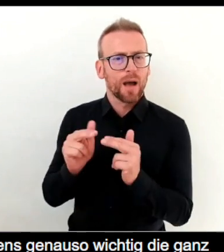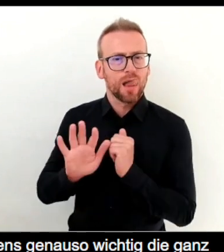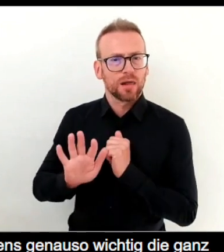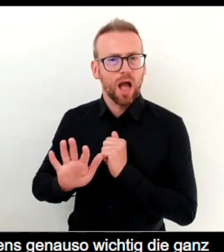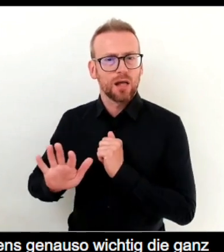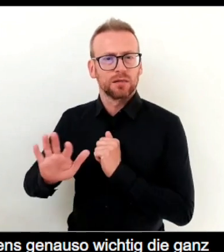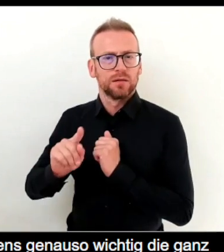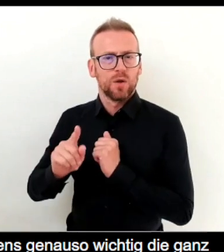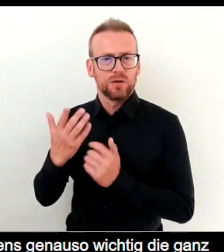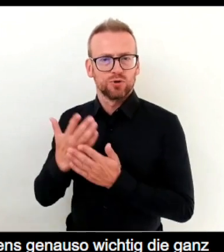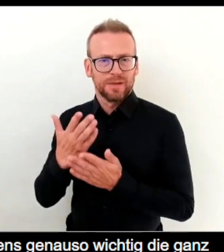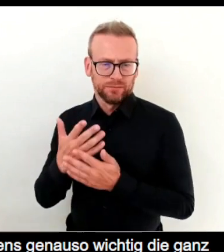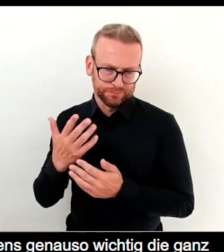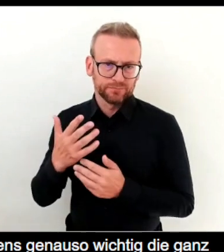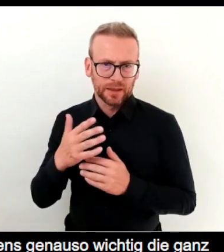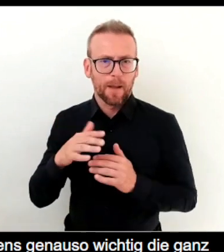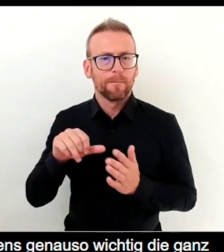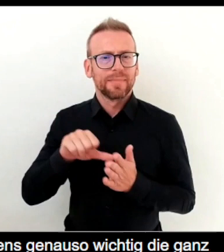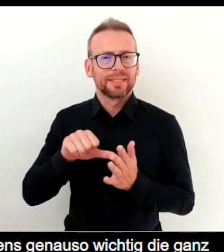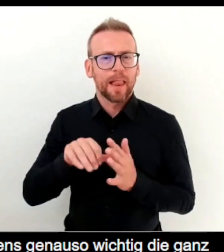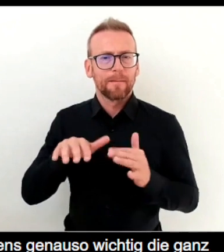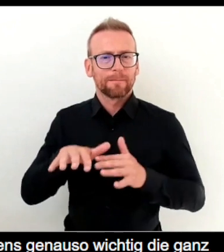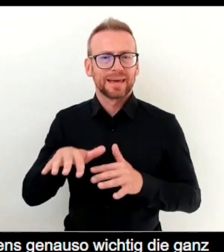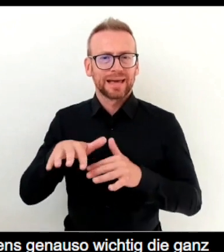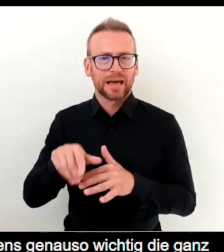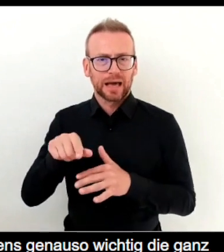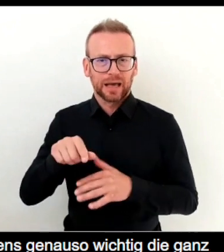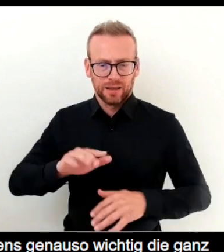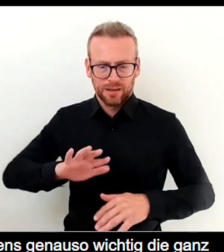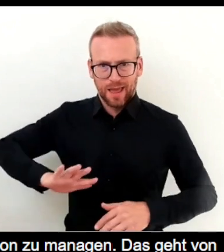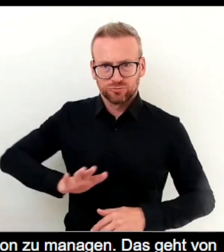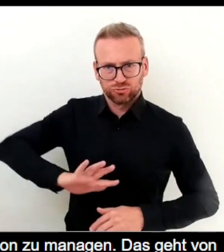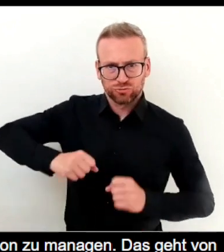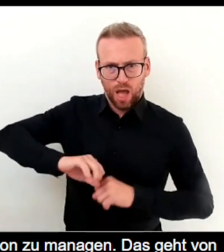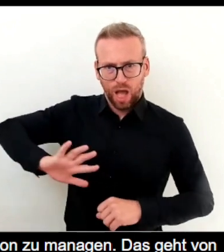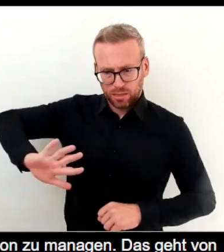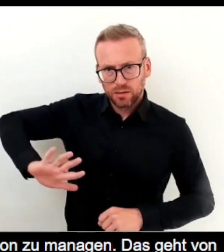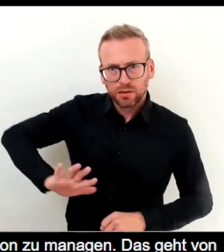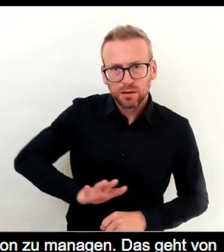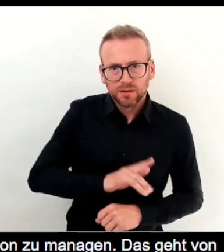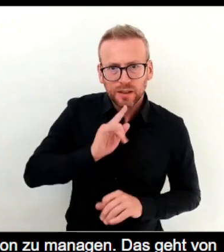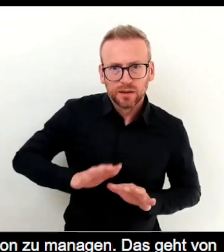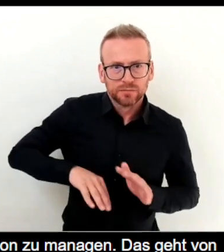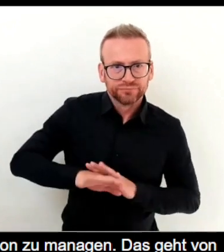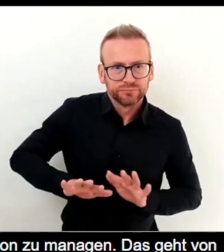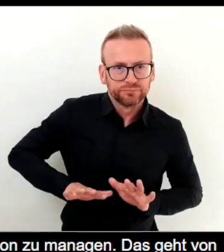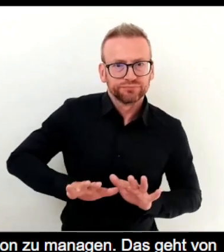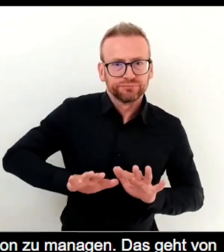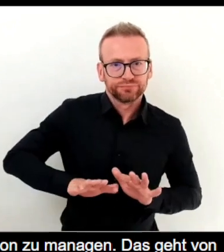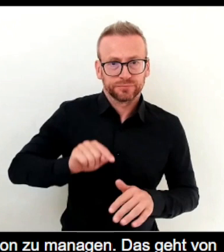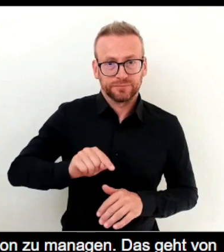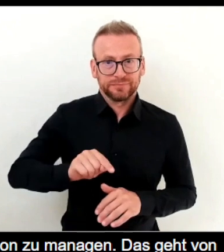deutlich angestiegen seit Jahresbeginn. Das heißt, auch dort müssen wir enger mit den Herkunftsländern und den Transitländern